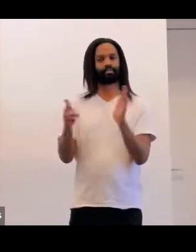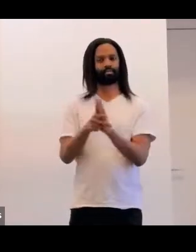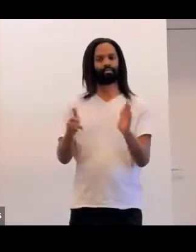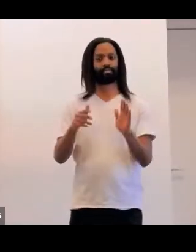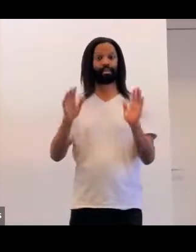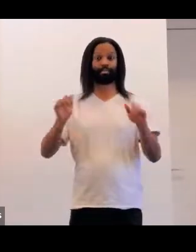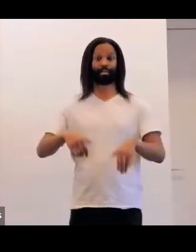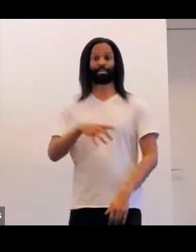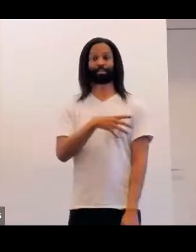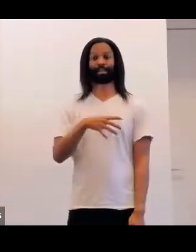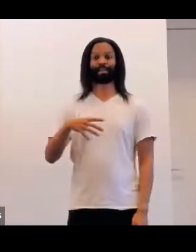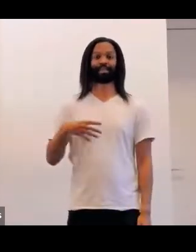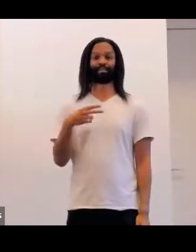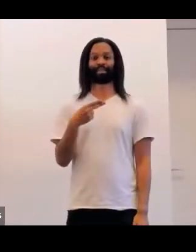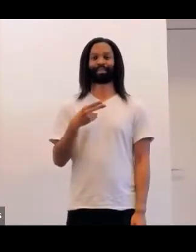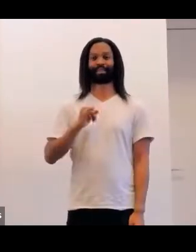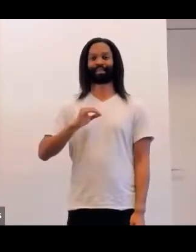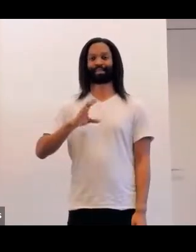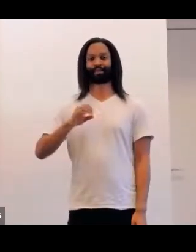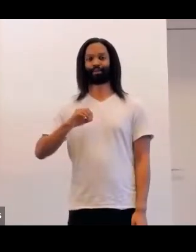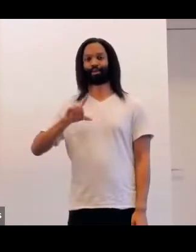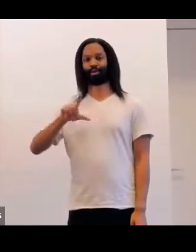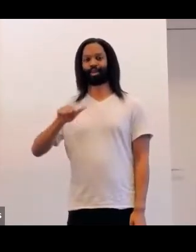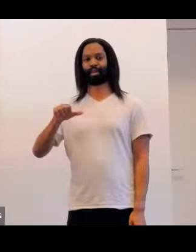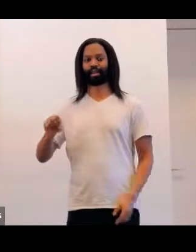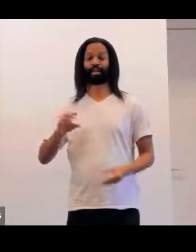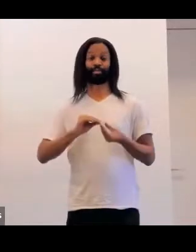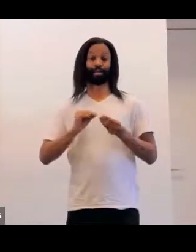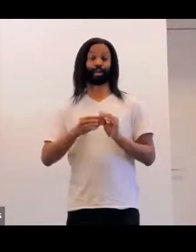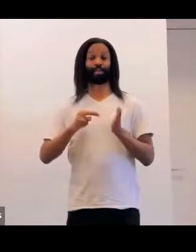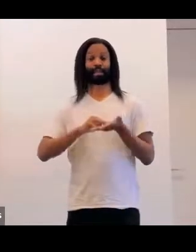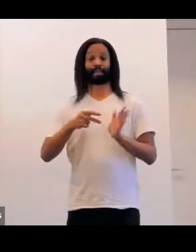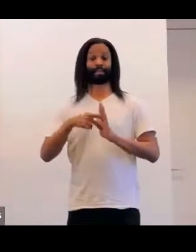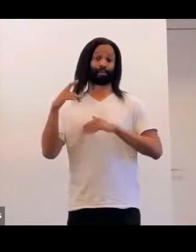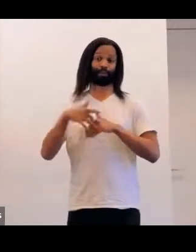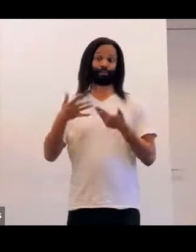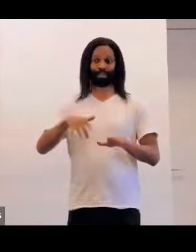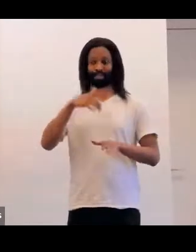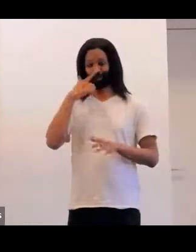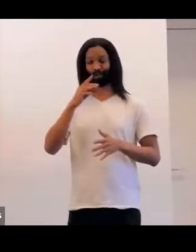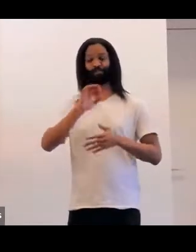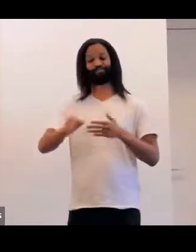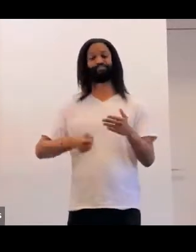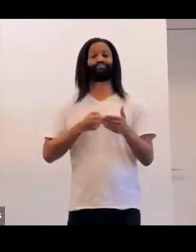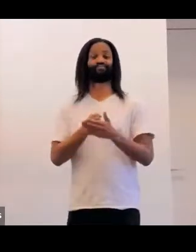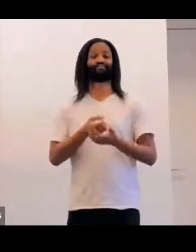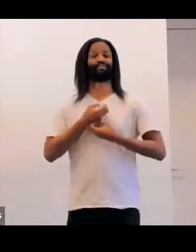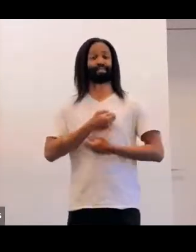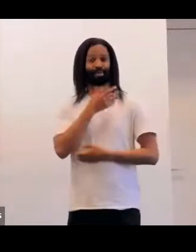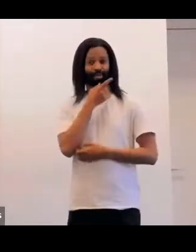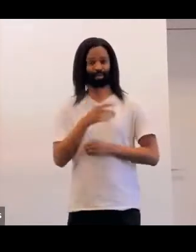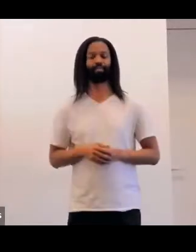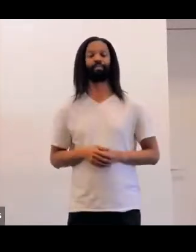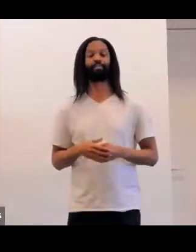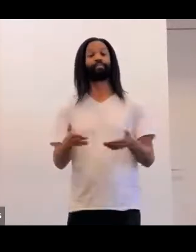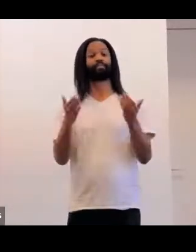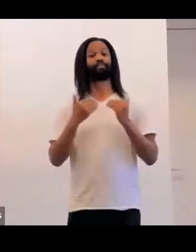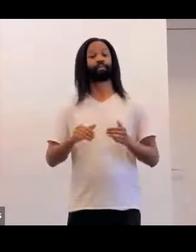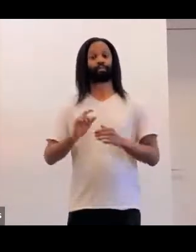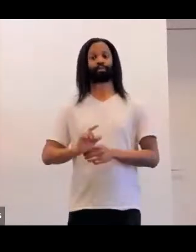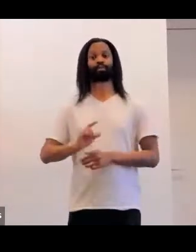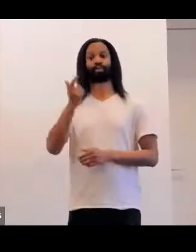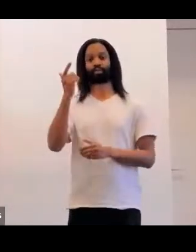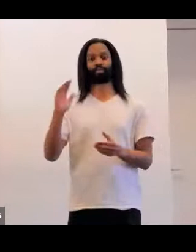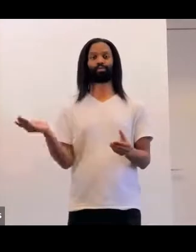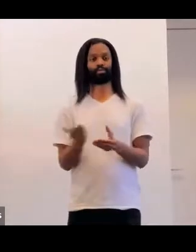été empêchée techniquement de finir son propos. Je poursuis avec la délibération numéro 2, qui